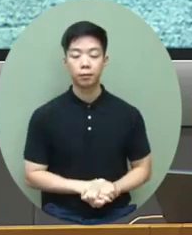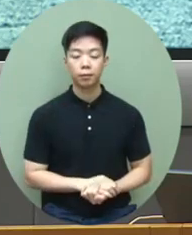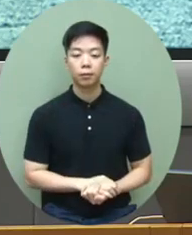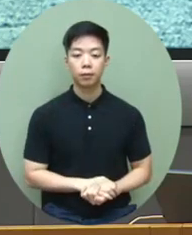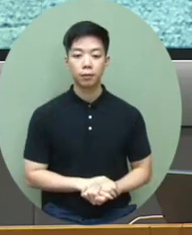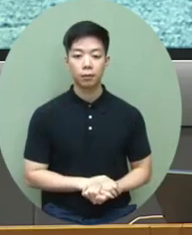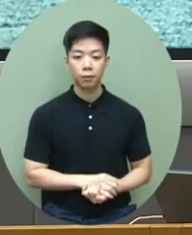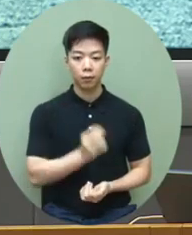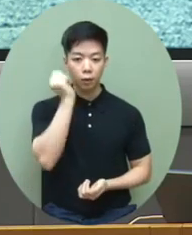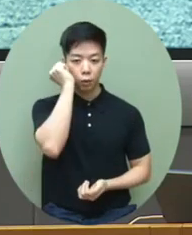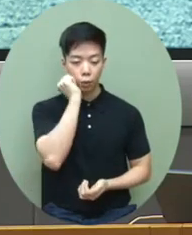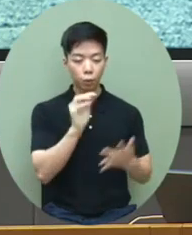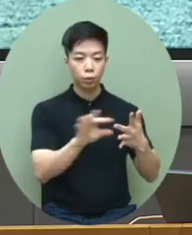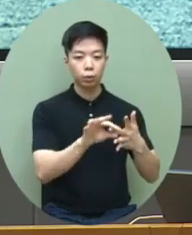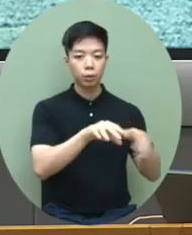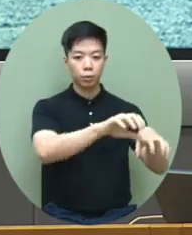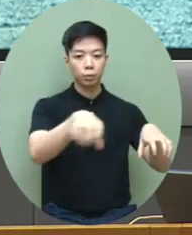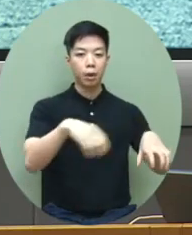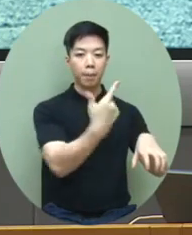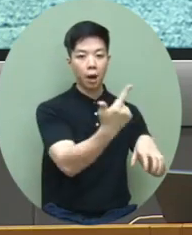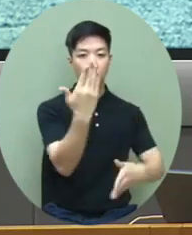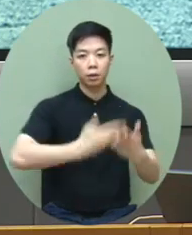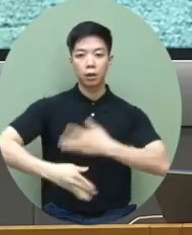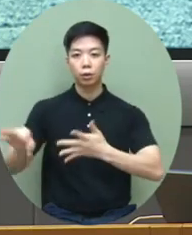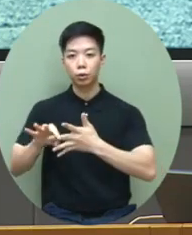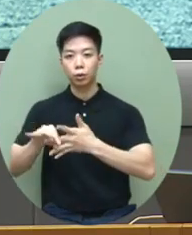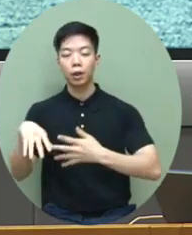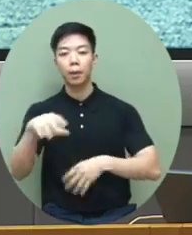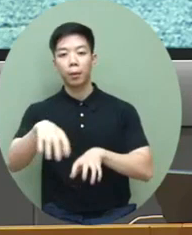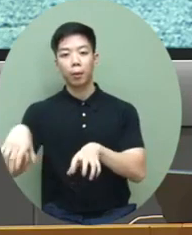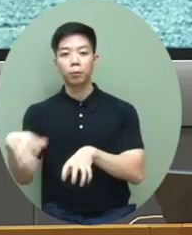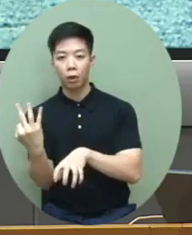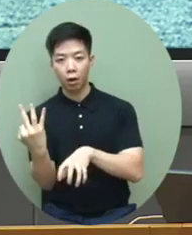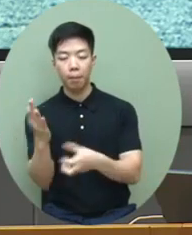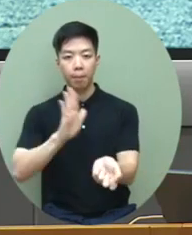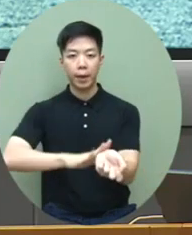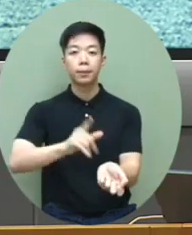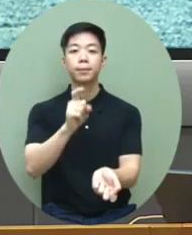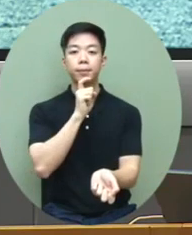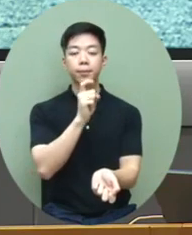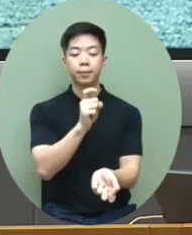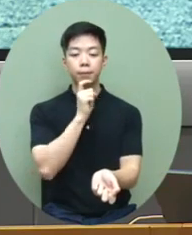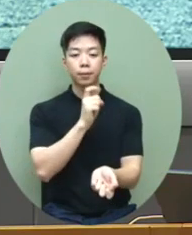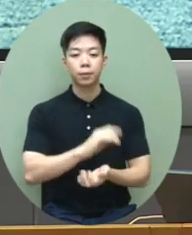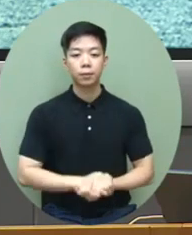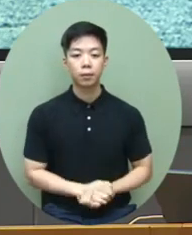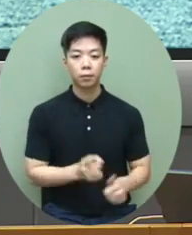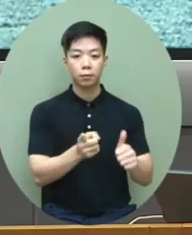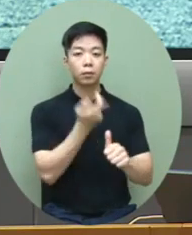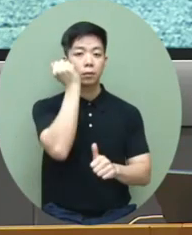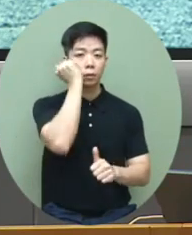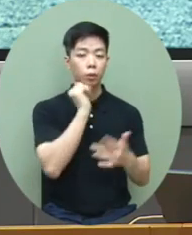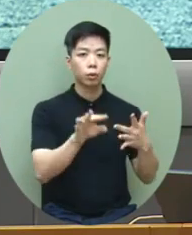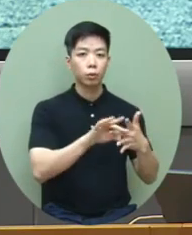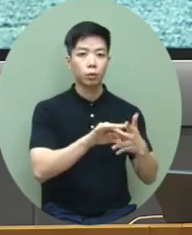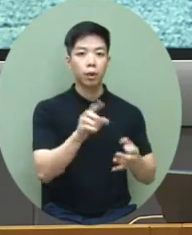有8個老人院舍咧，同埋有3個殘疾院舍咧，就有啲個案嘅。咁第一間老人院舍